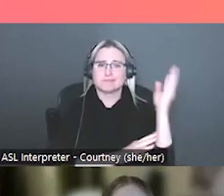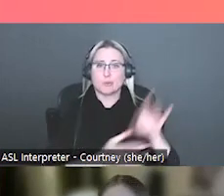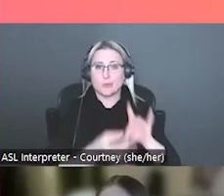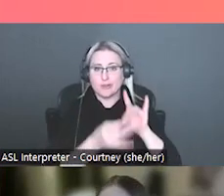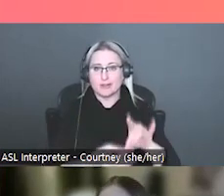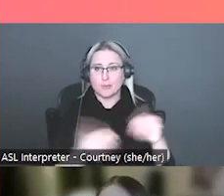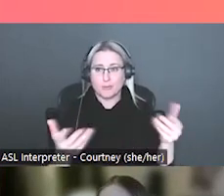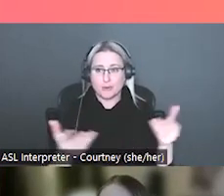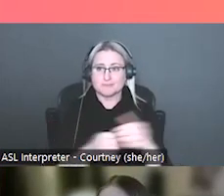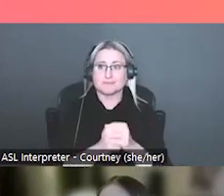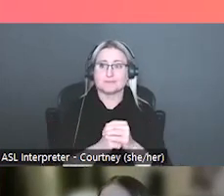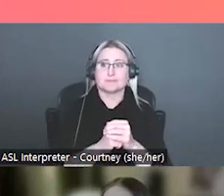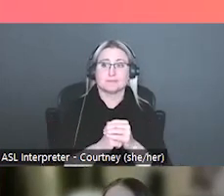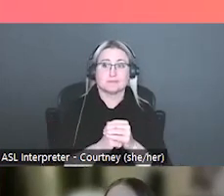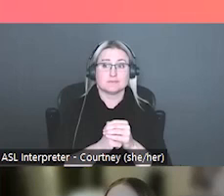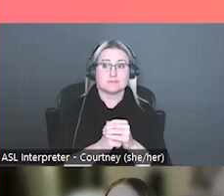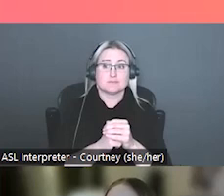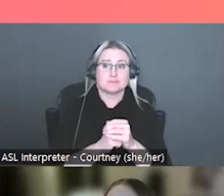webinaire aujourd'hui